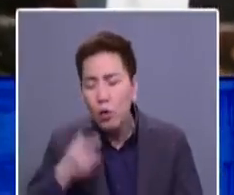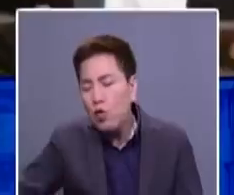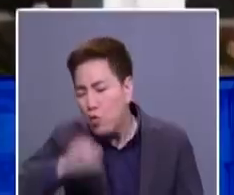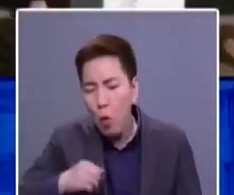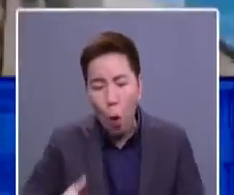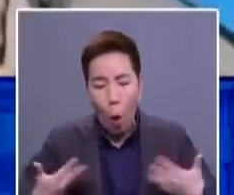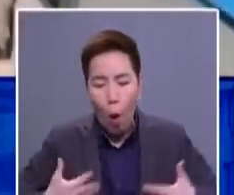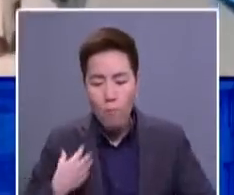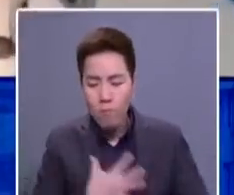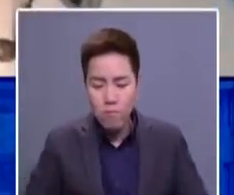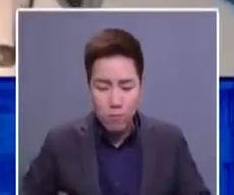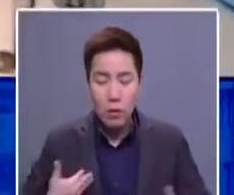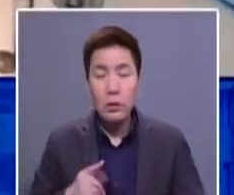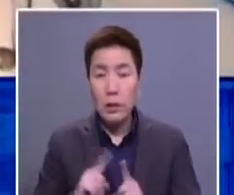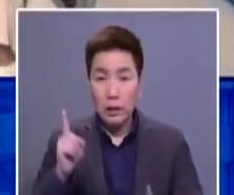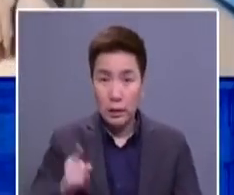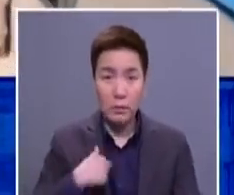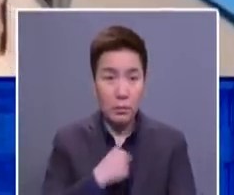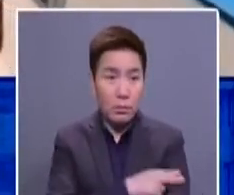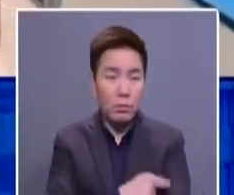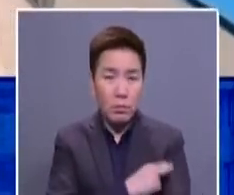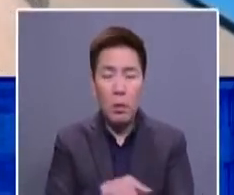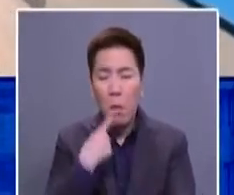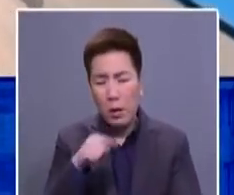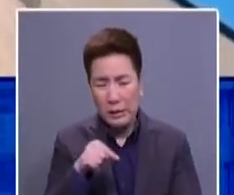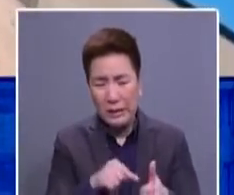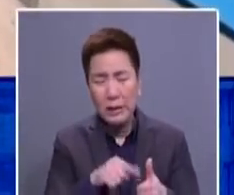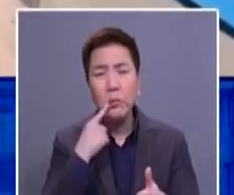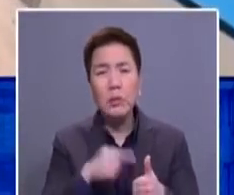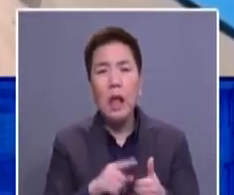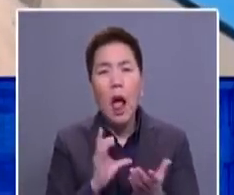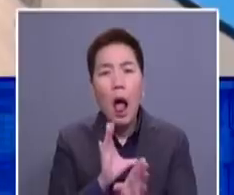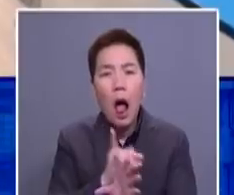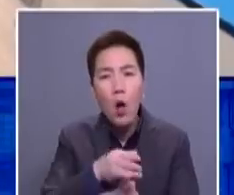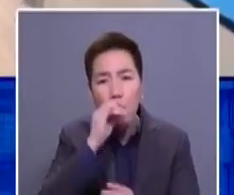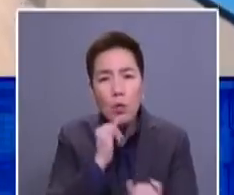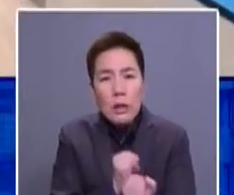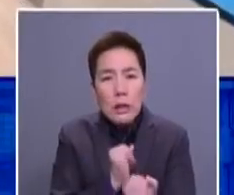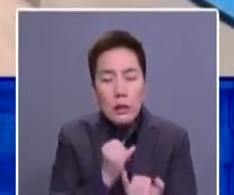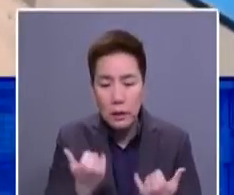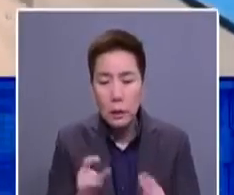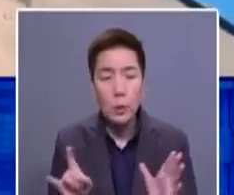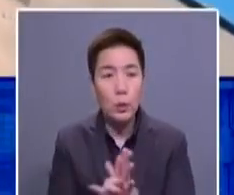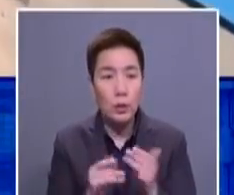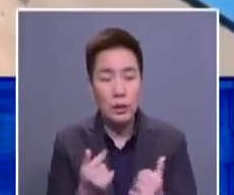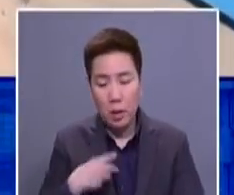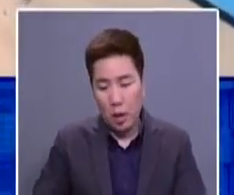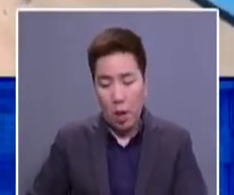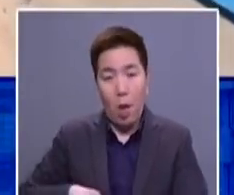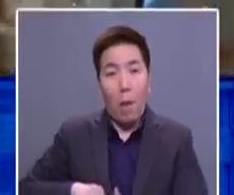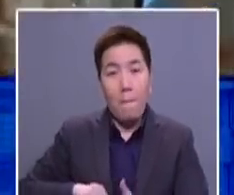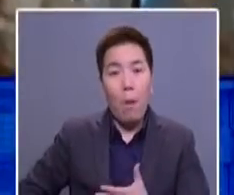ไม่ทราบแล้วแต่ว่าเพราะว่าตามข้อมูลจริงๆแล้วเนี่ยครอบครัวก็ติดเหล้าอ่ะกินเหล้ามาดูตลอดนะคุณผู้ชมนะสุดท้ายแล้วเนี่ยนะฮะกับเพราะ